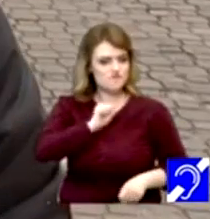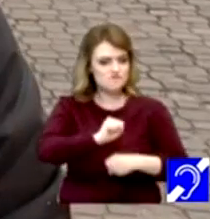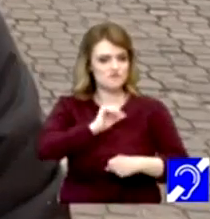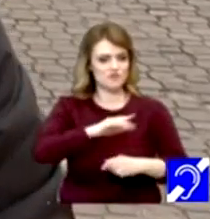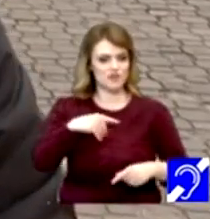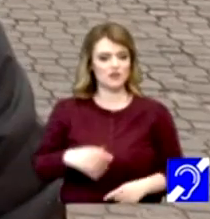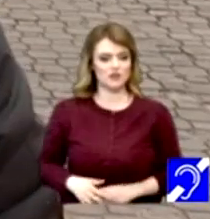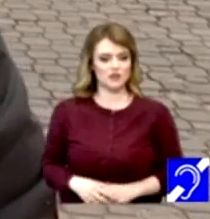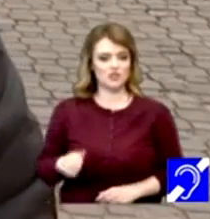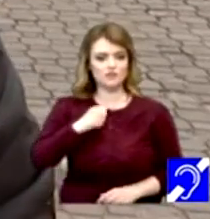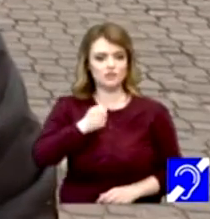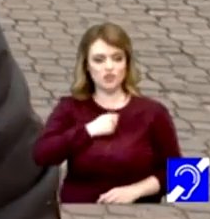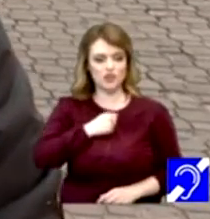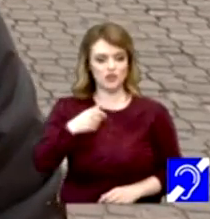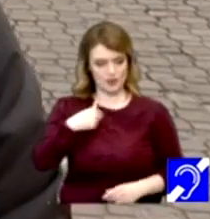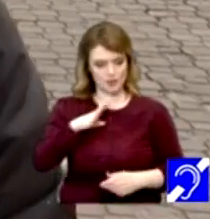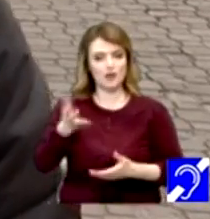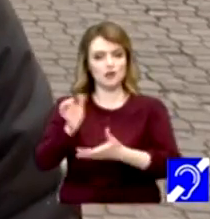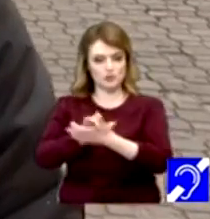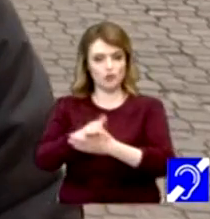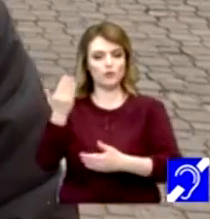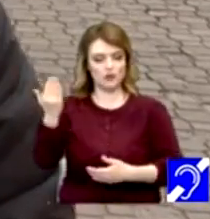la Institutul de Arte să fiu chiar